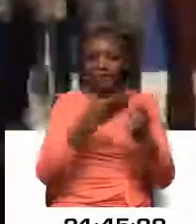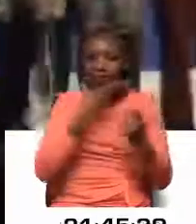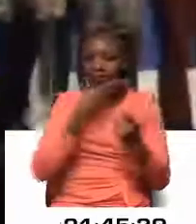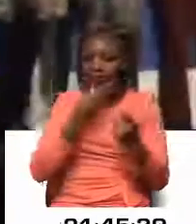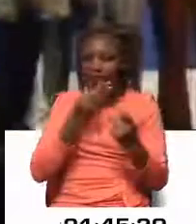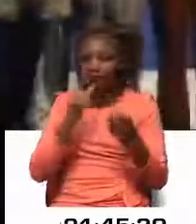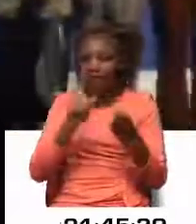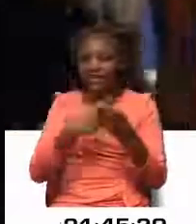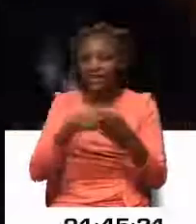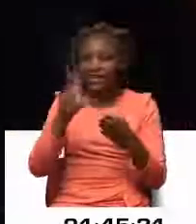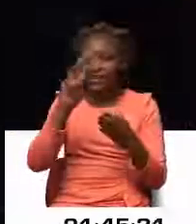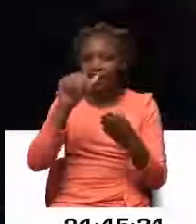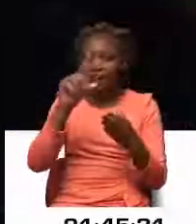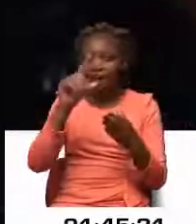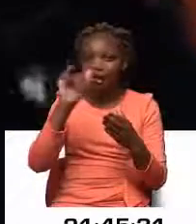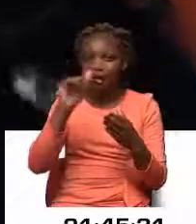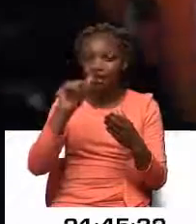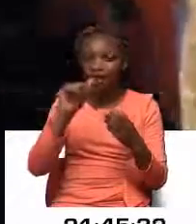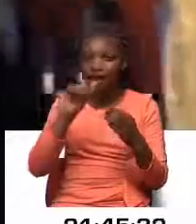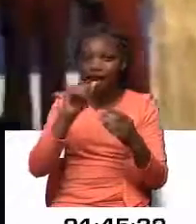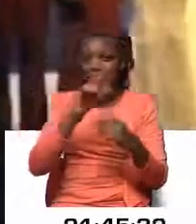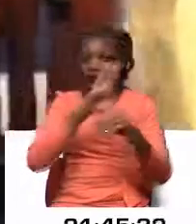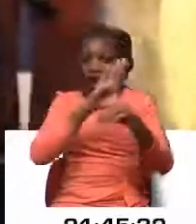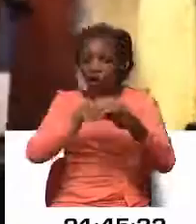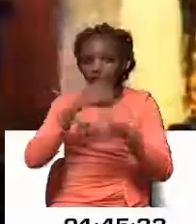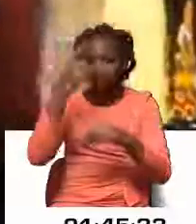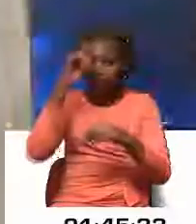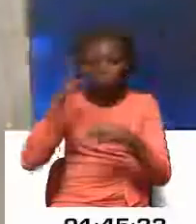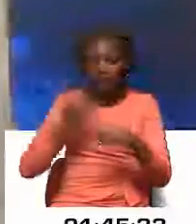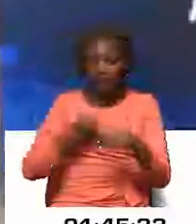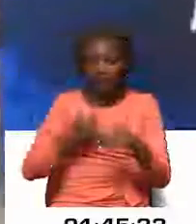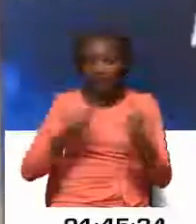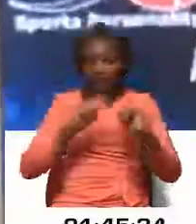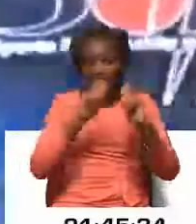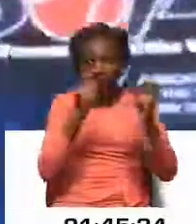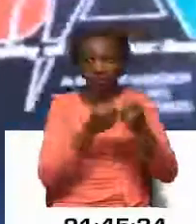Malkia Strikers wakinyakua ubingwa wa timu bora kwa kina dada.